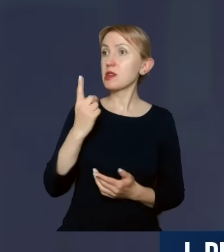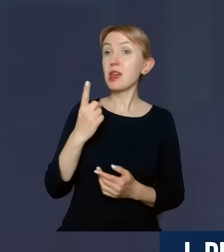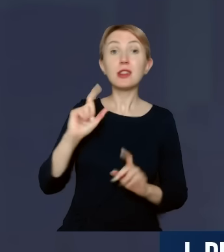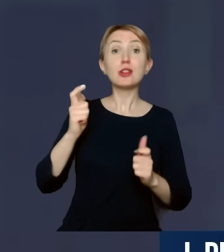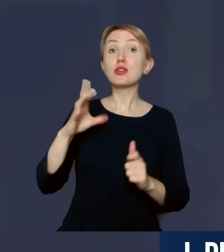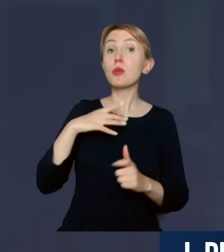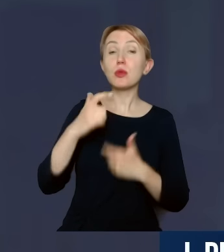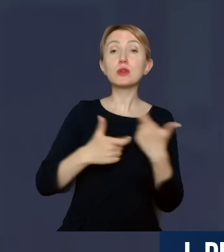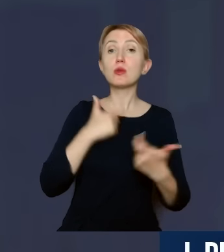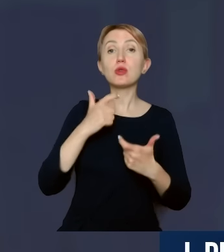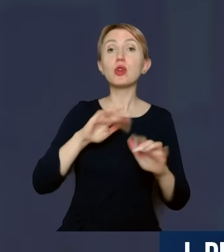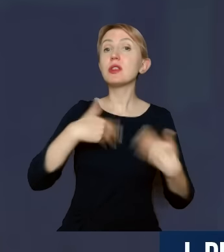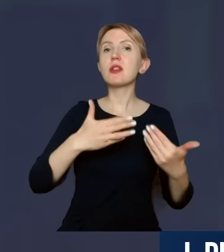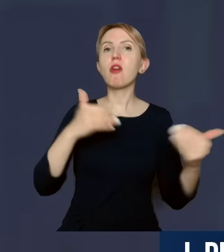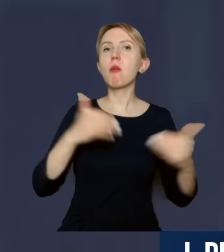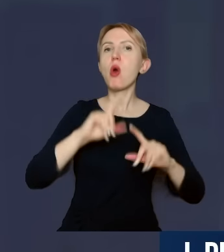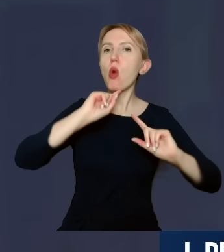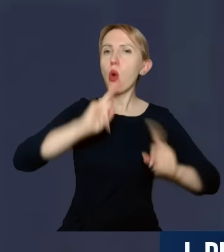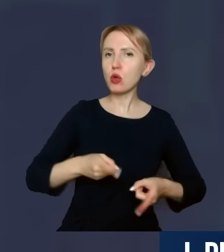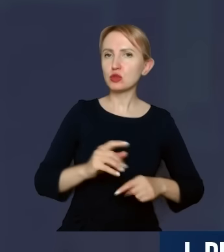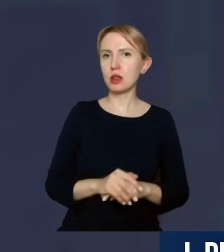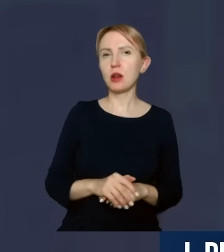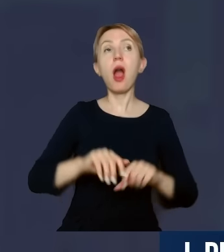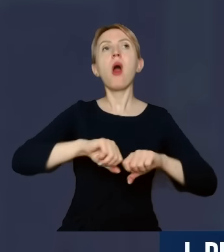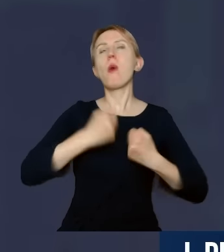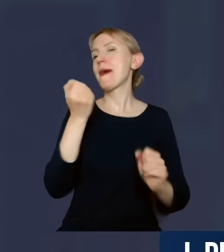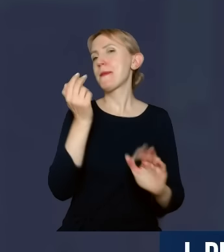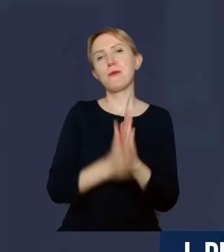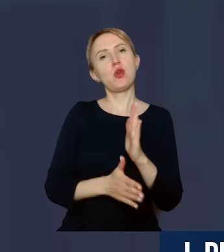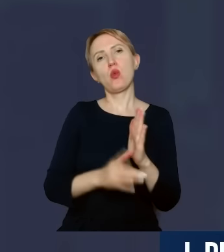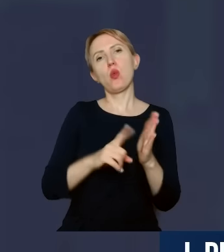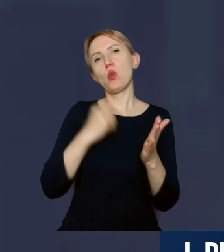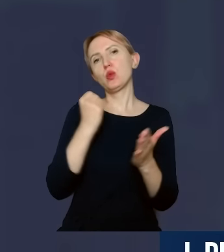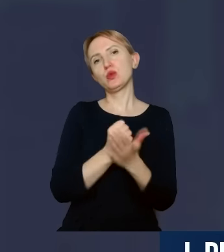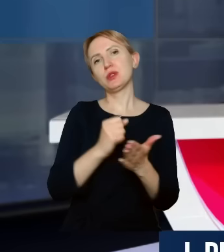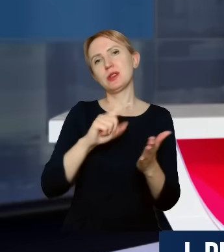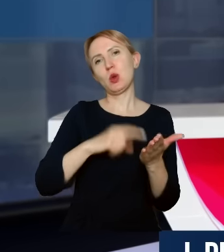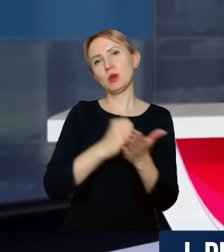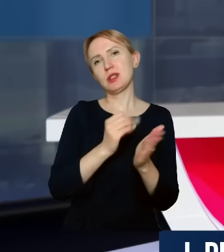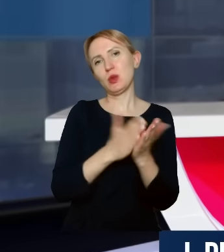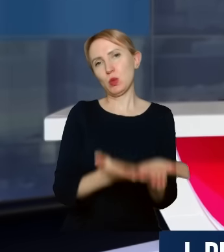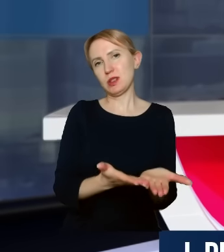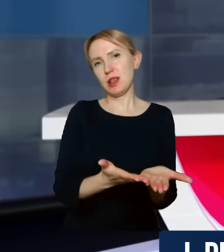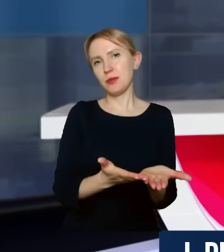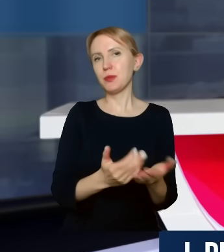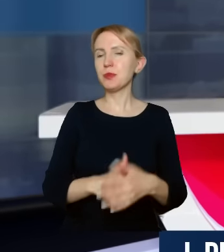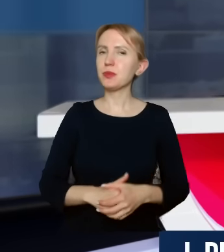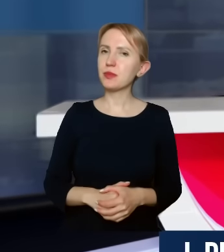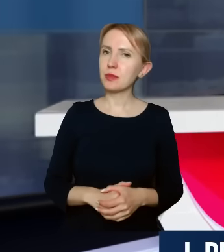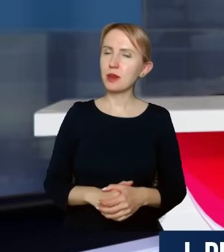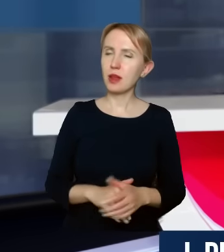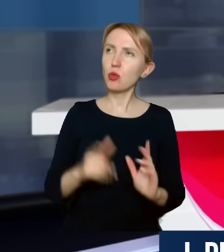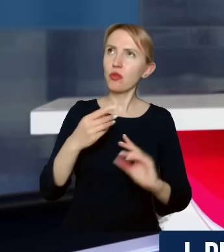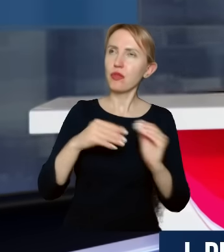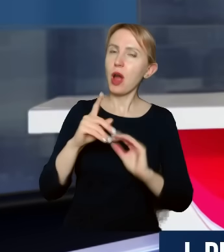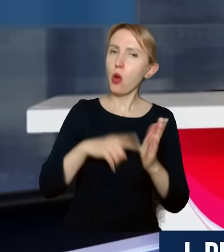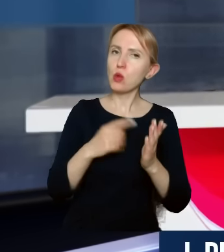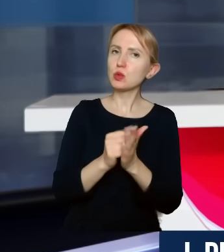nie umożliwiał im orzekania, naruszając wprost ustawę i konstytucję. Bardziej nawet konstytucję, dlatego